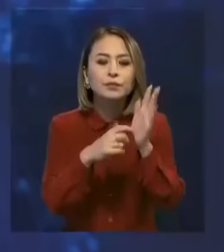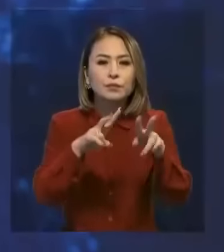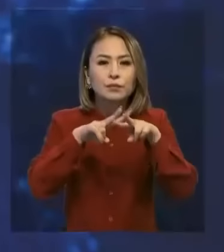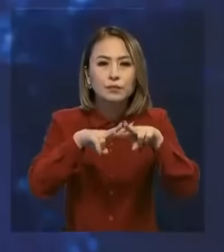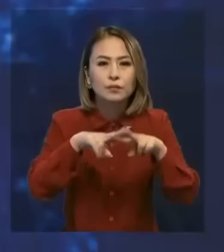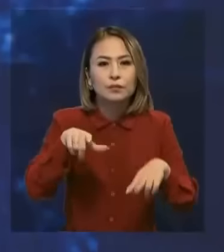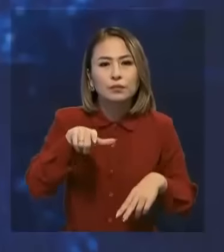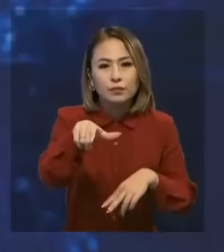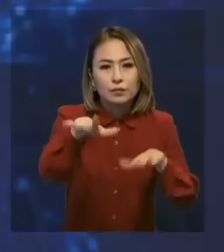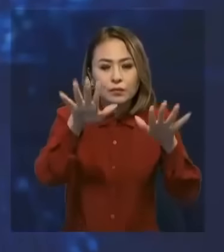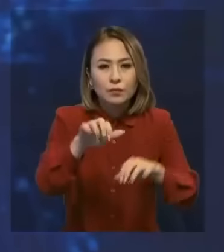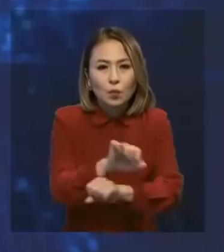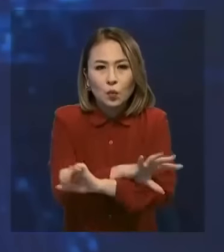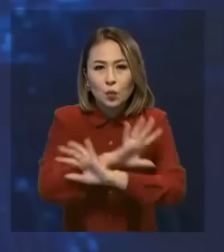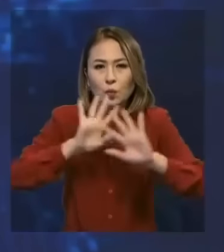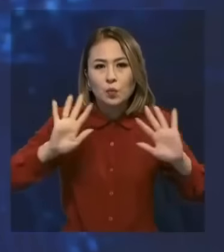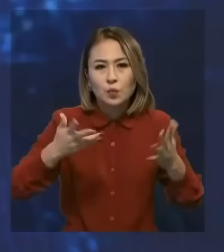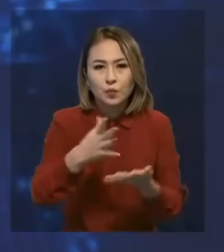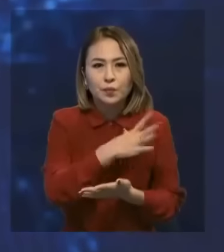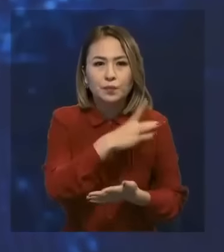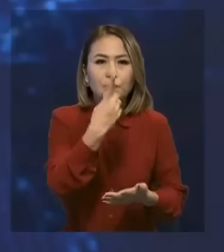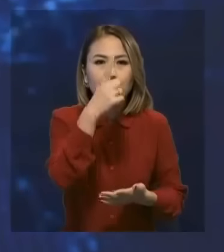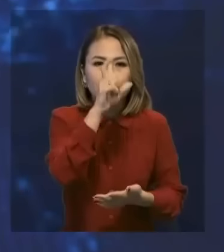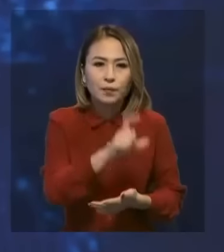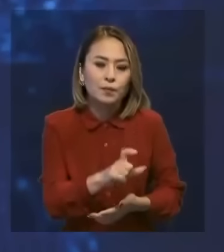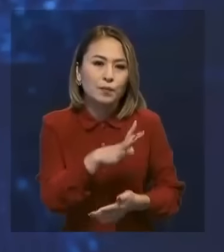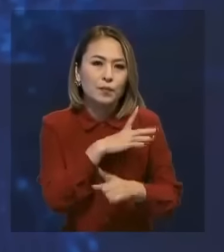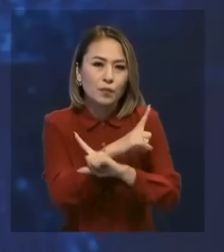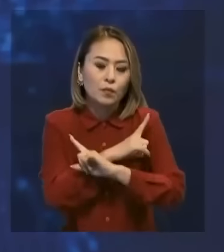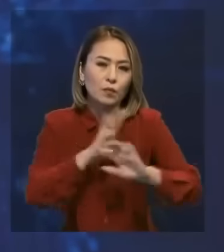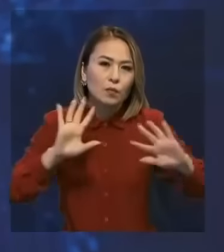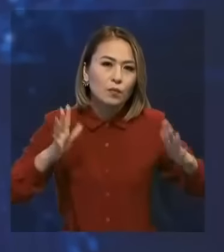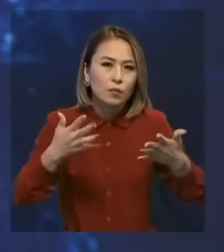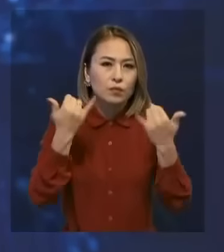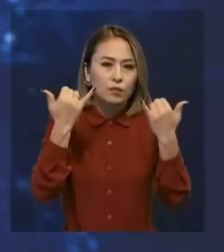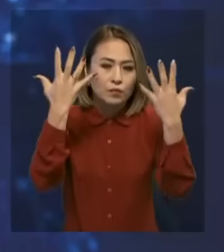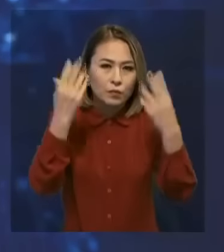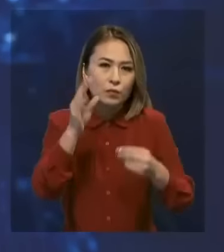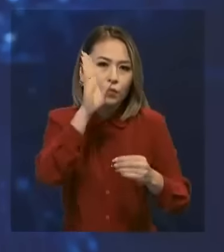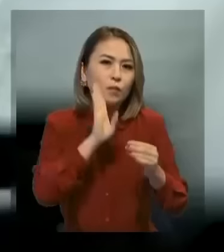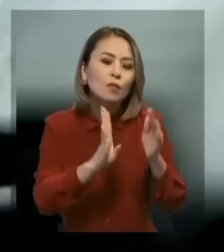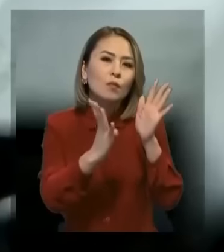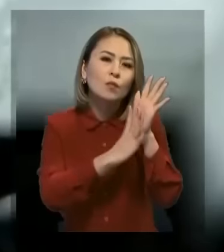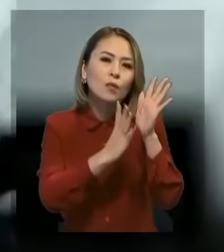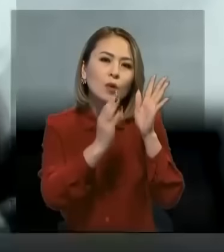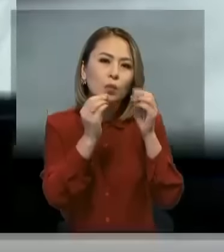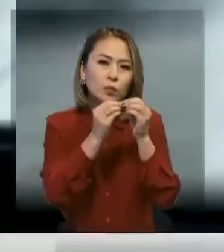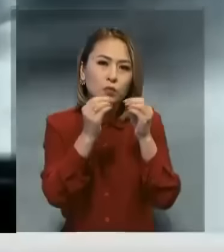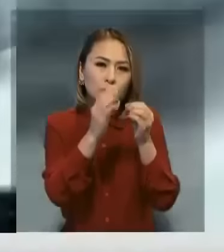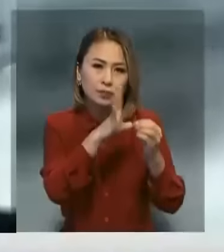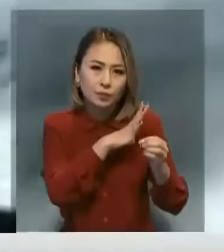Қарағанды Нұрсұлтан тас жолында жан түршігерлік жол апатынан бір адам ажал құшты. Оқиға бүгін таңғы сағат 10-ның шамасында